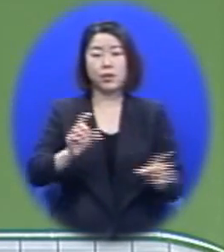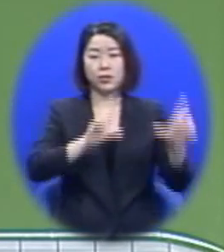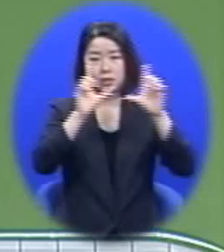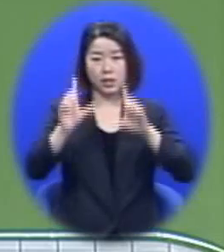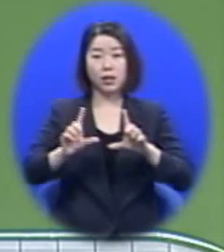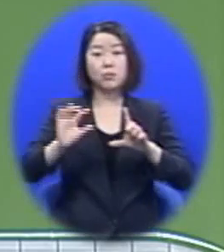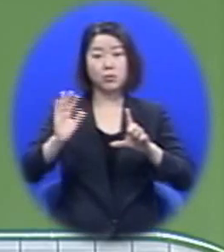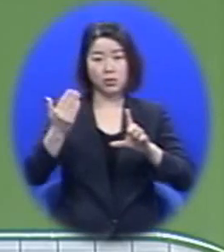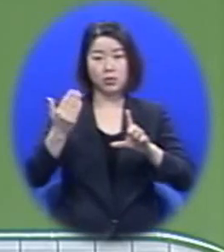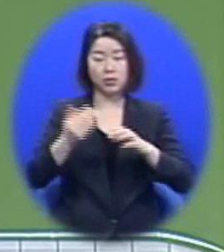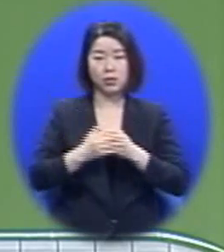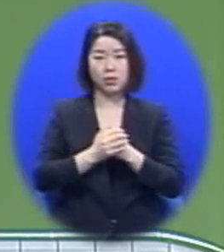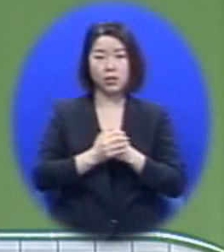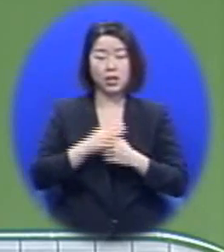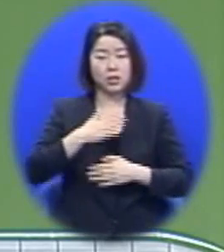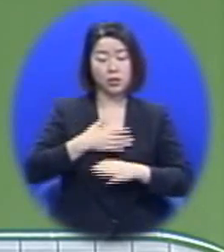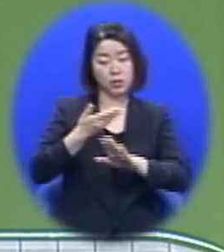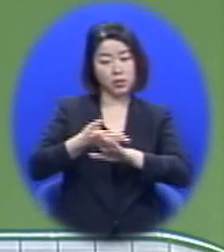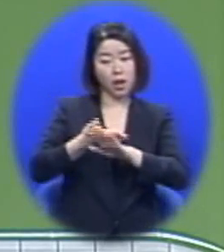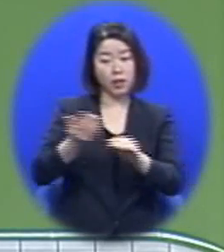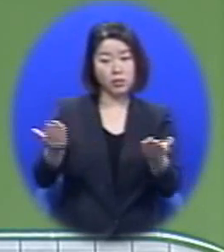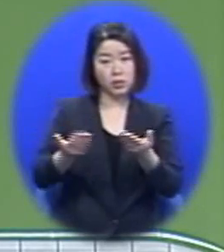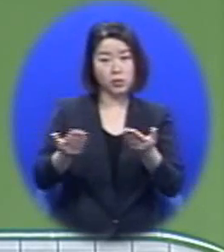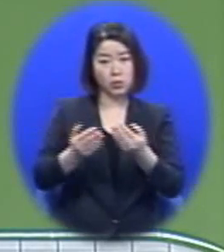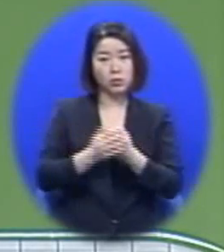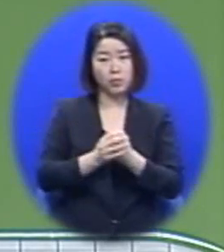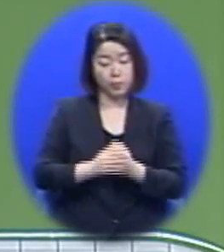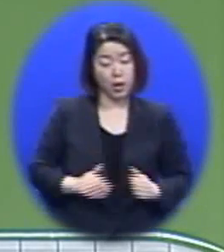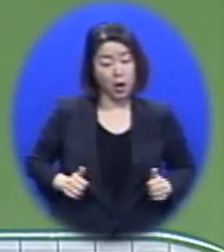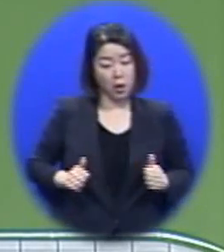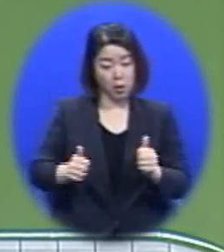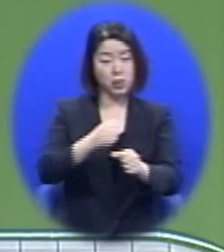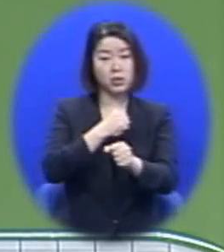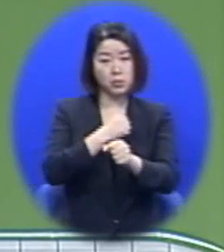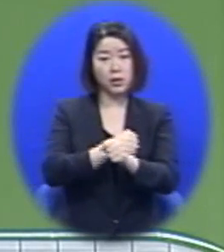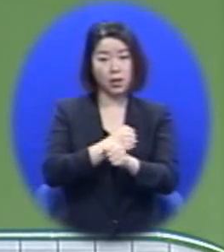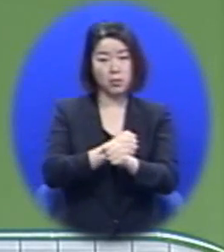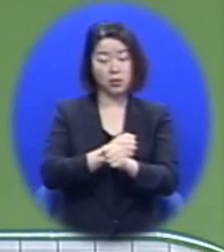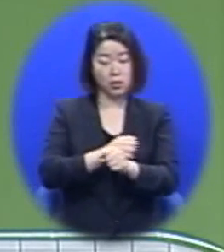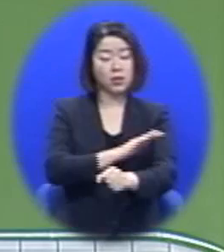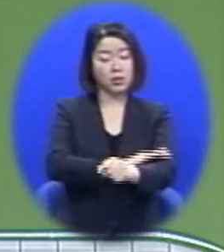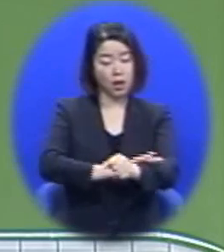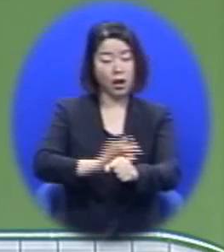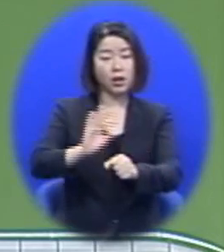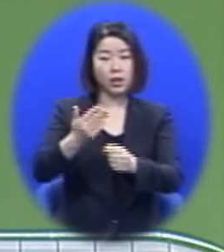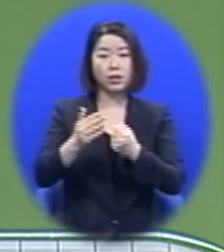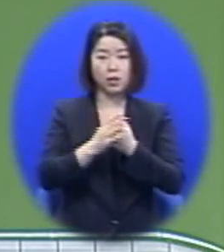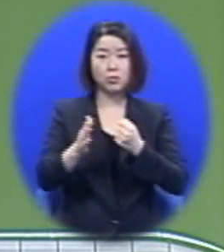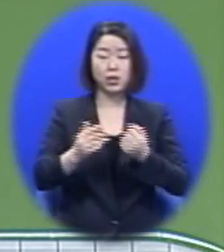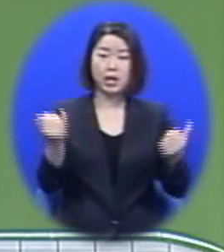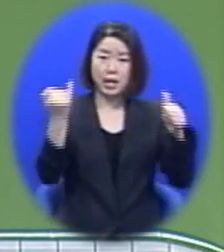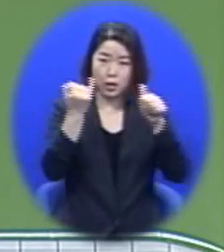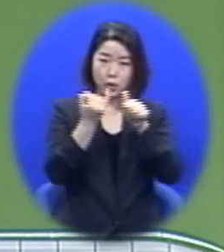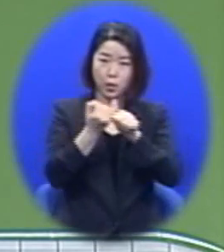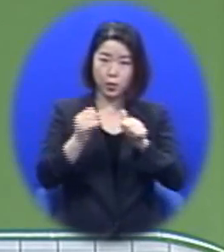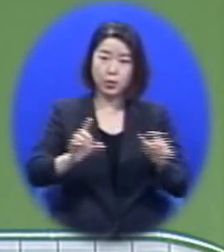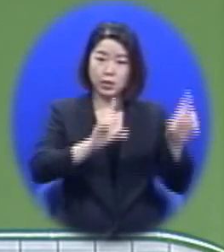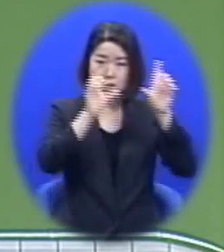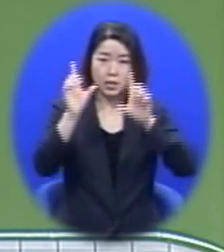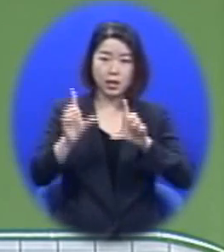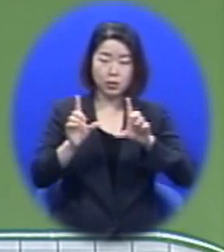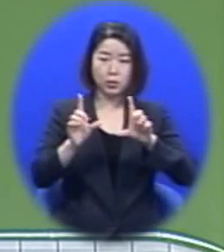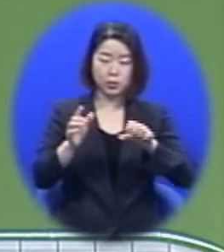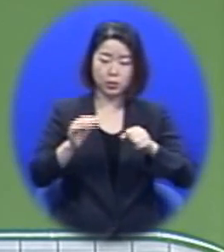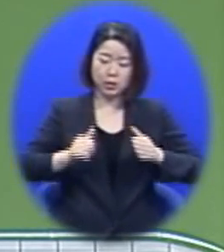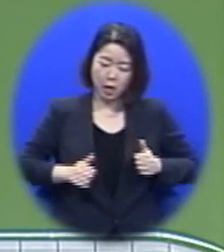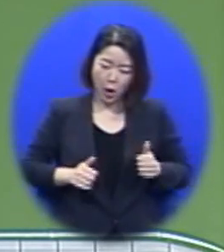거죠. 저는 다른 일도 다 열심히 했으면 다 잘했기 때문에 결혼해서 사는 것도 열심히 하면 잘 살